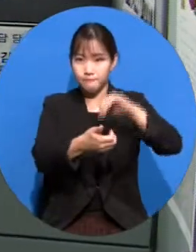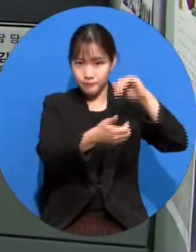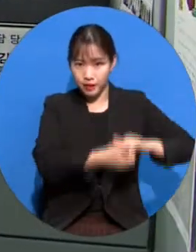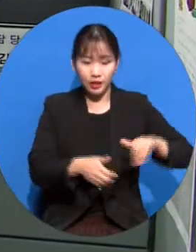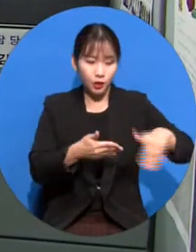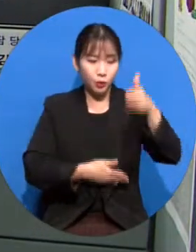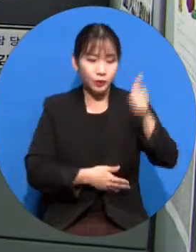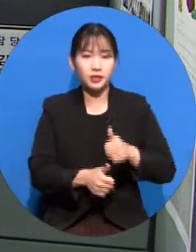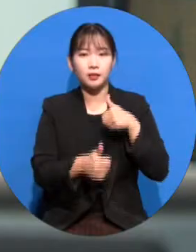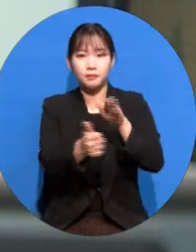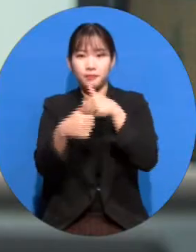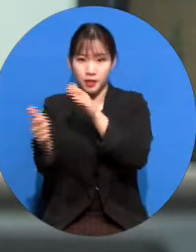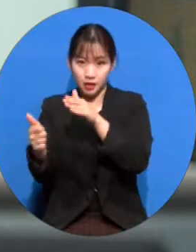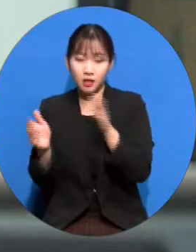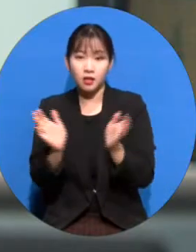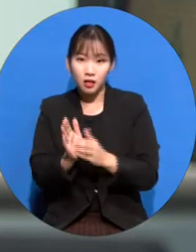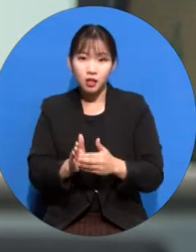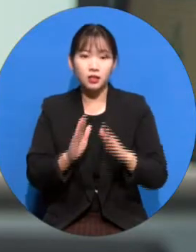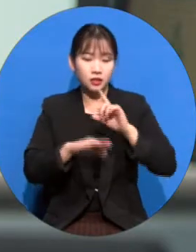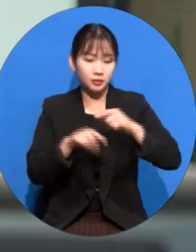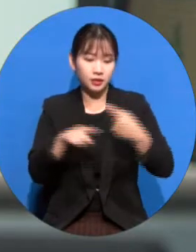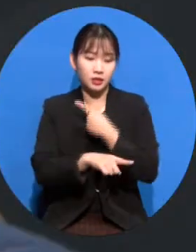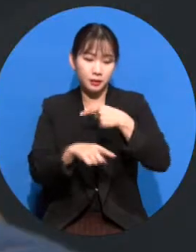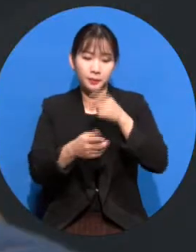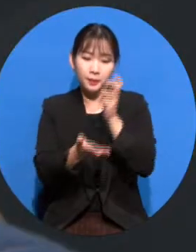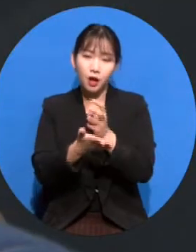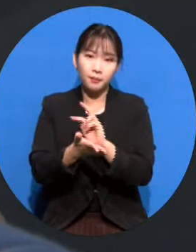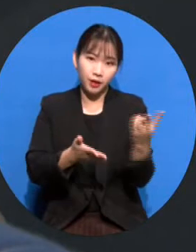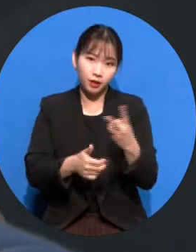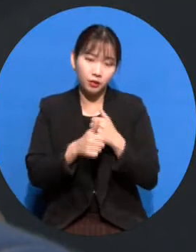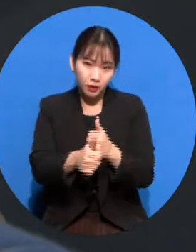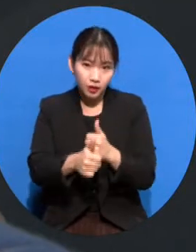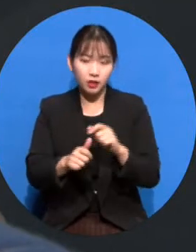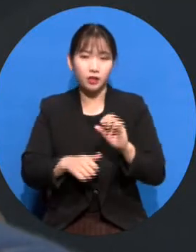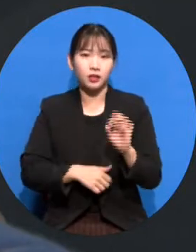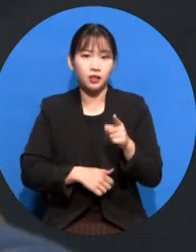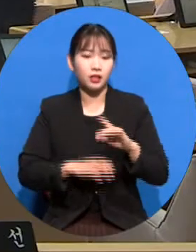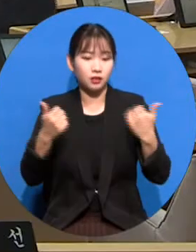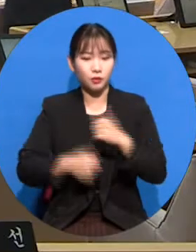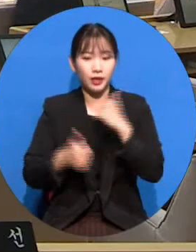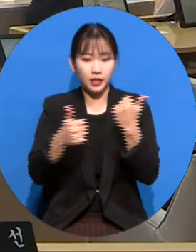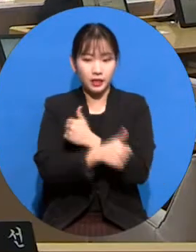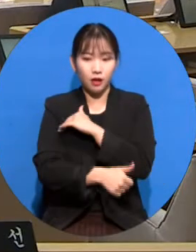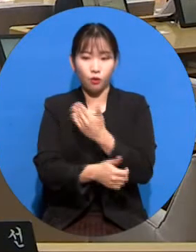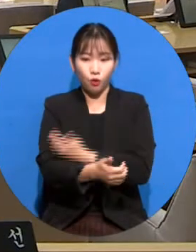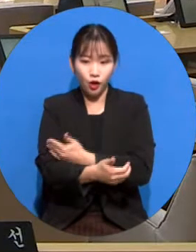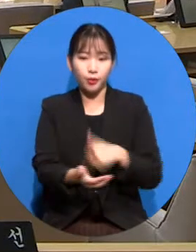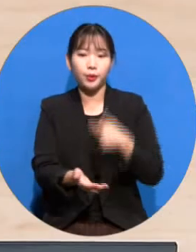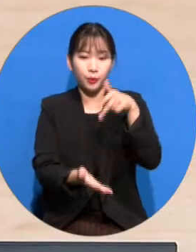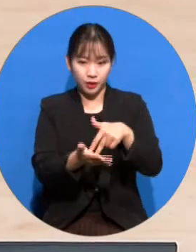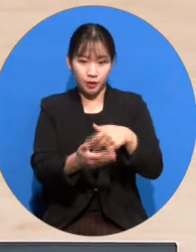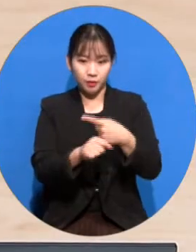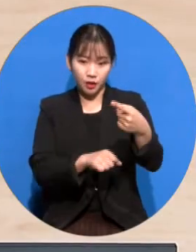도지사가 발령해왔습니다. 지방자치법 개정에 따라 의회 인사권이 독립하게 되면서 내년 1월부터는